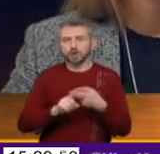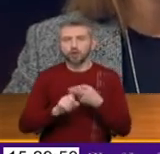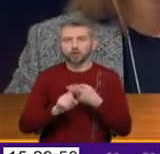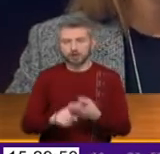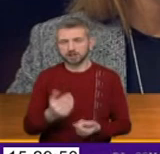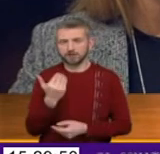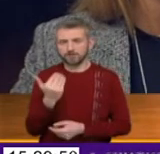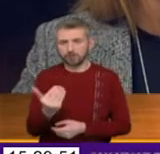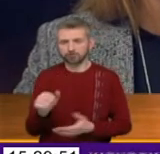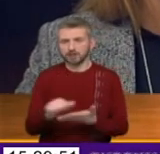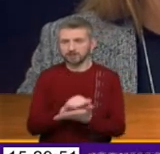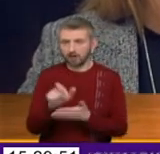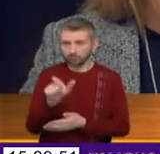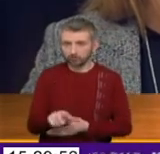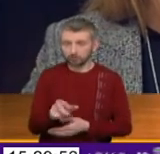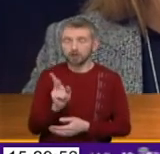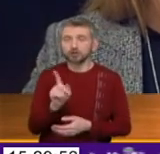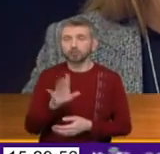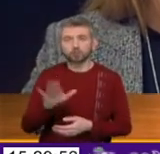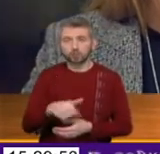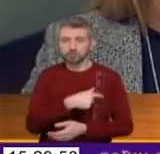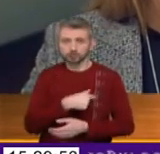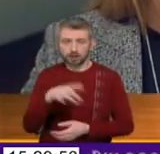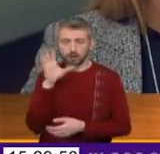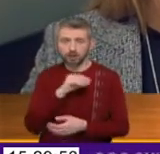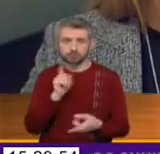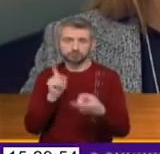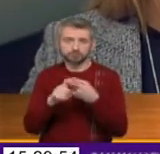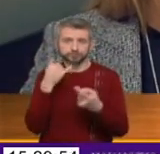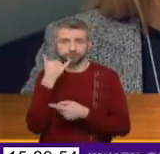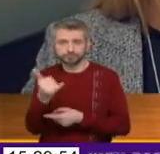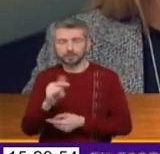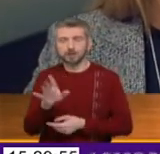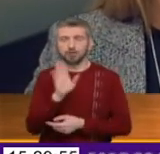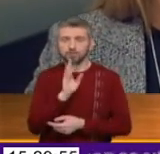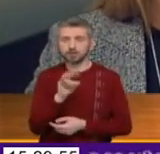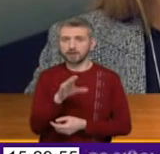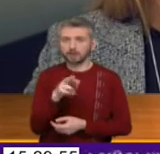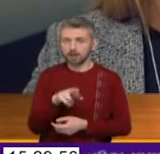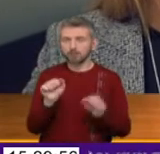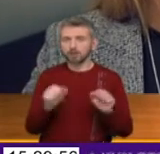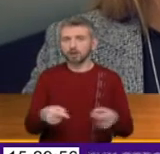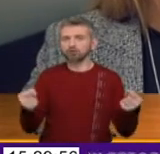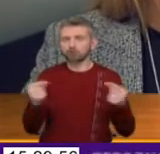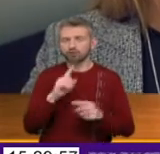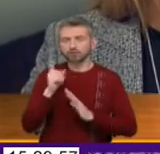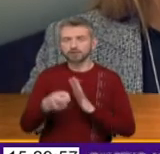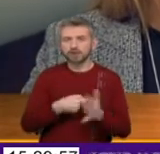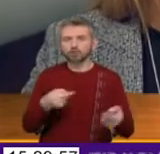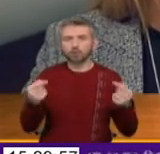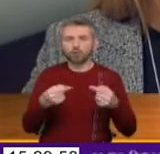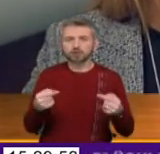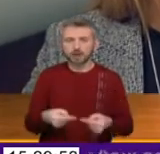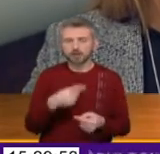контакти ваші редактору, щоб потім депутати міг з вами скоординуватися, щоб пані Наталія могла вже точно дізнатися